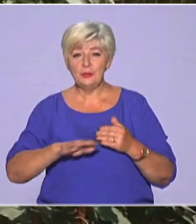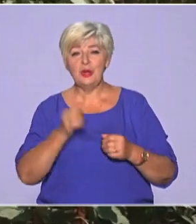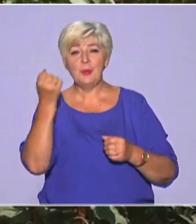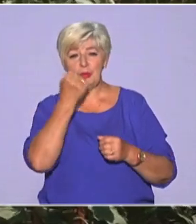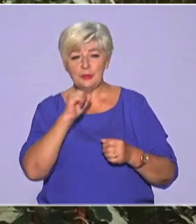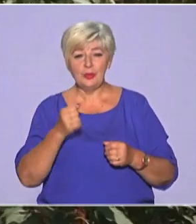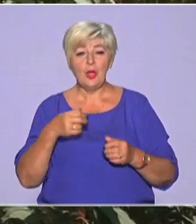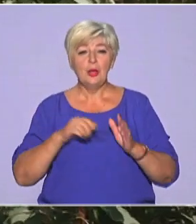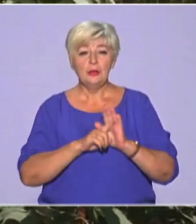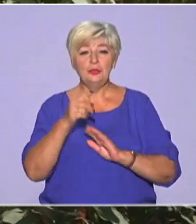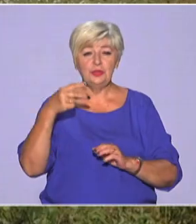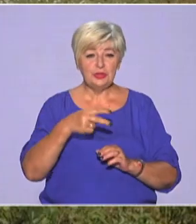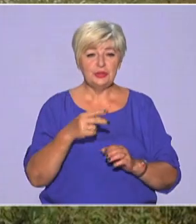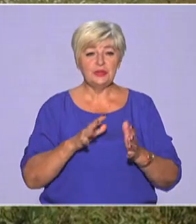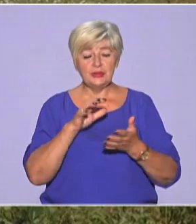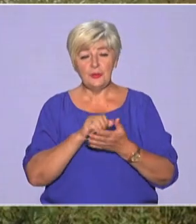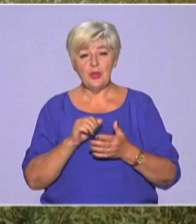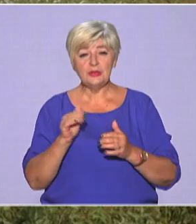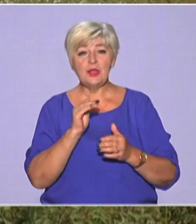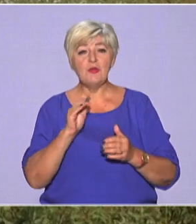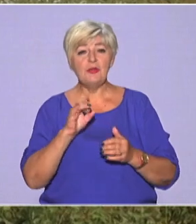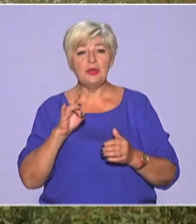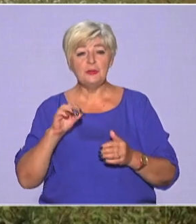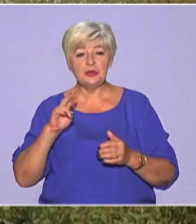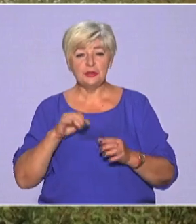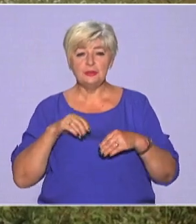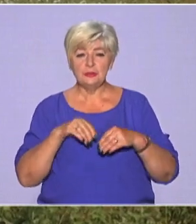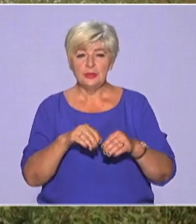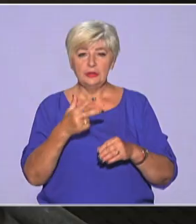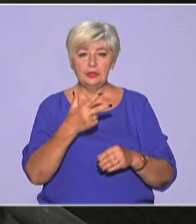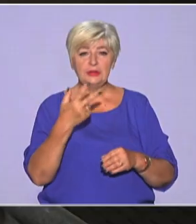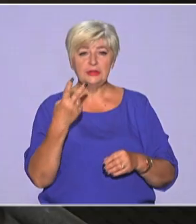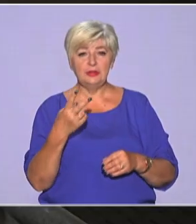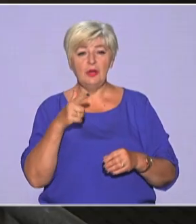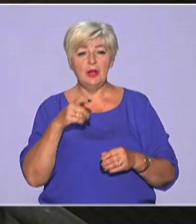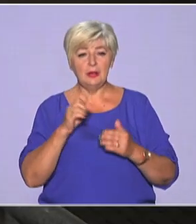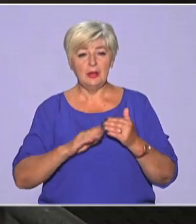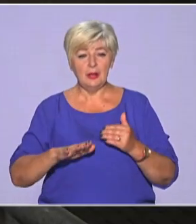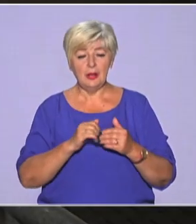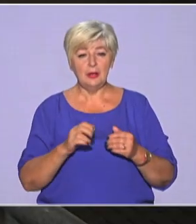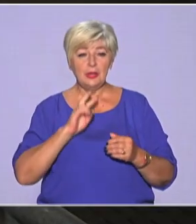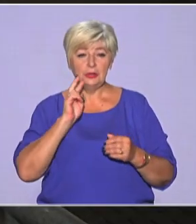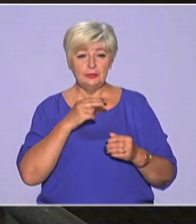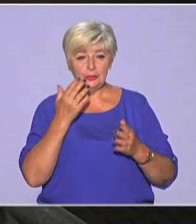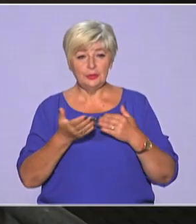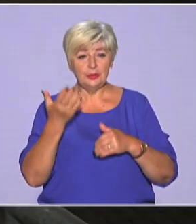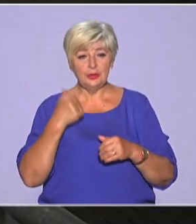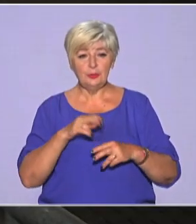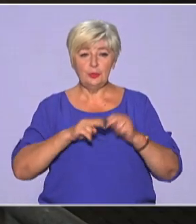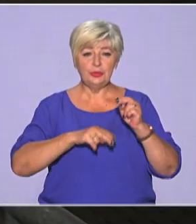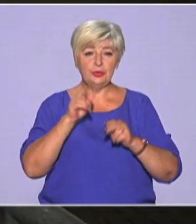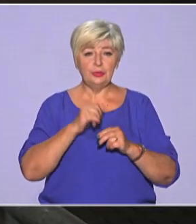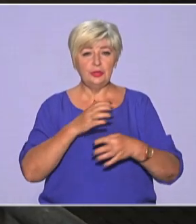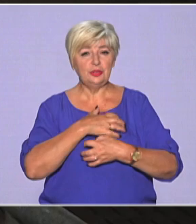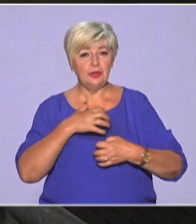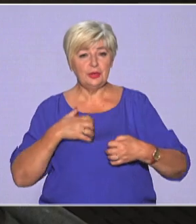2000-му зайнявся фермерством. З тих пір засіває лани площею 32 гектари. 2 роки тому подружжя звело тваринницький комплекс.